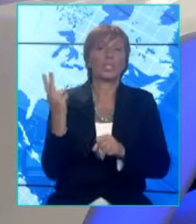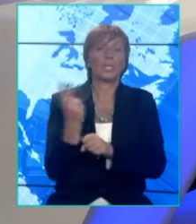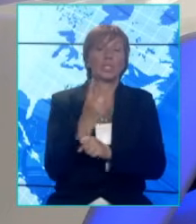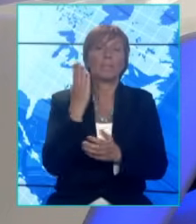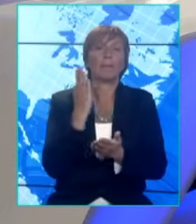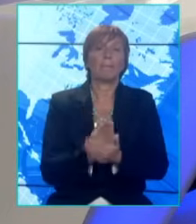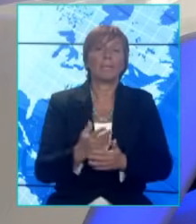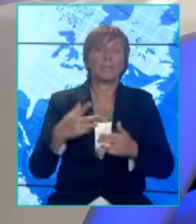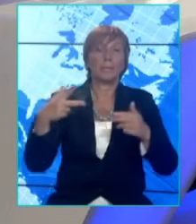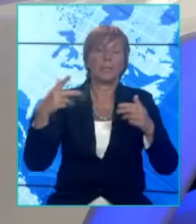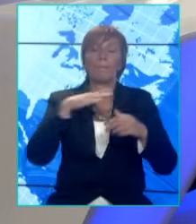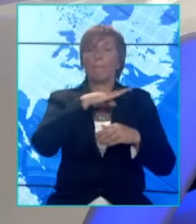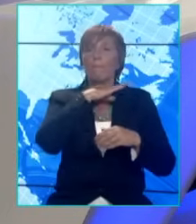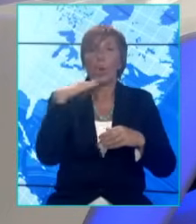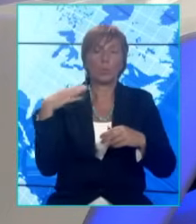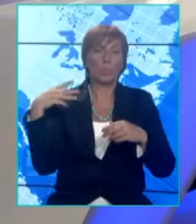zaustavljen?